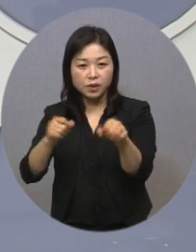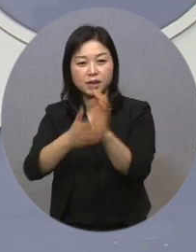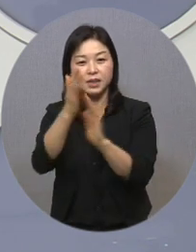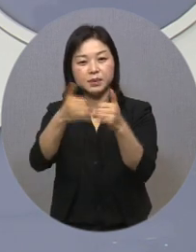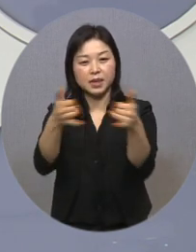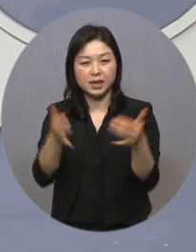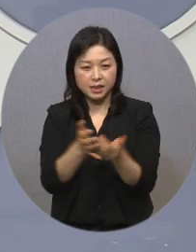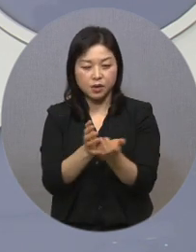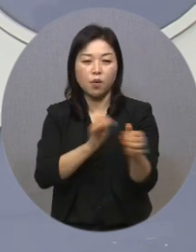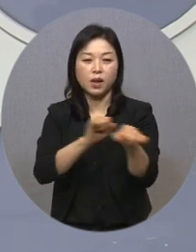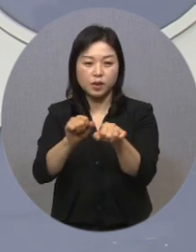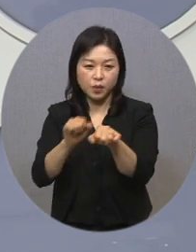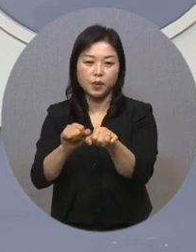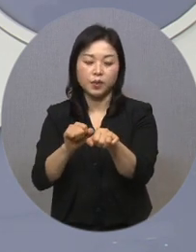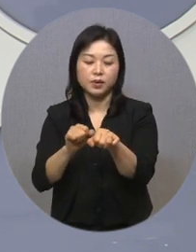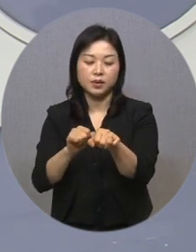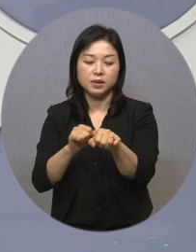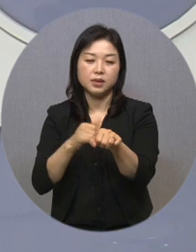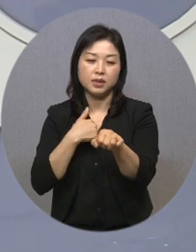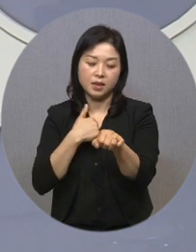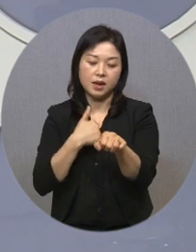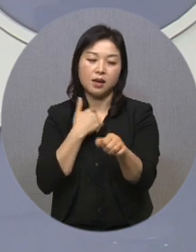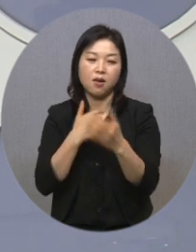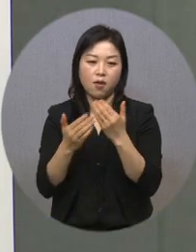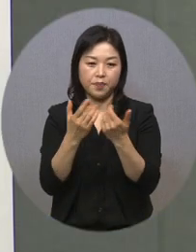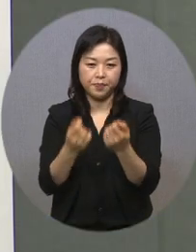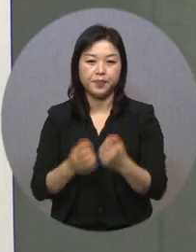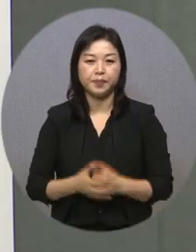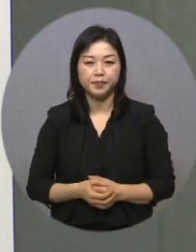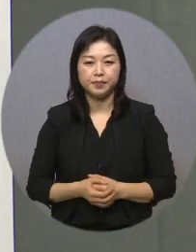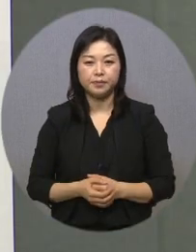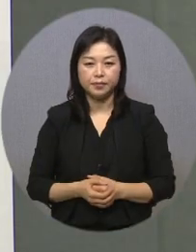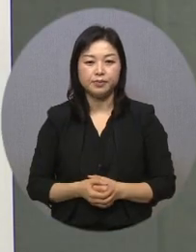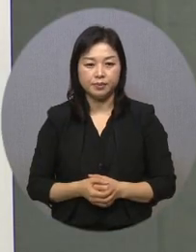활동가로 다 이렇게 전환되어지는 과정을 겪게 됐습니다.